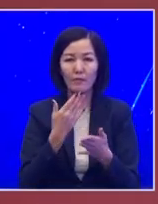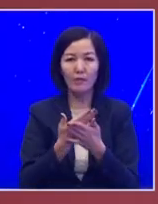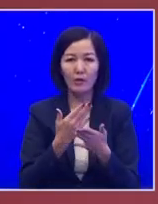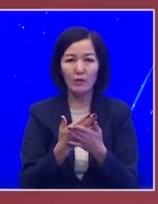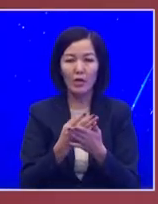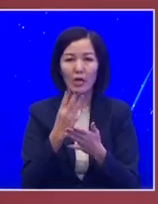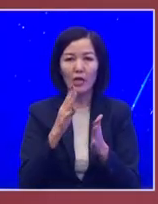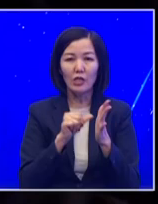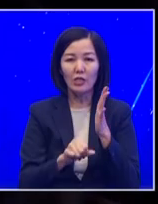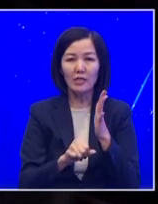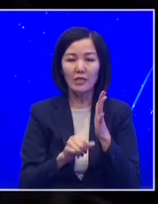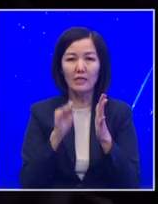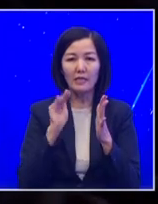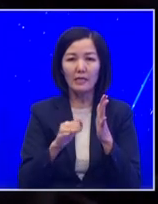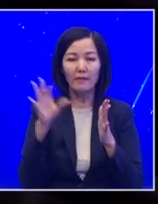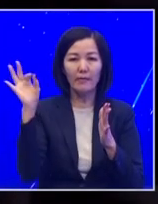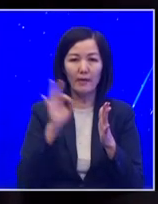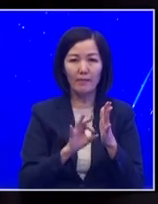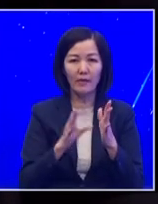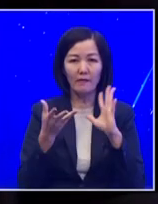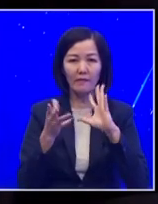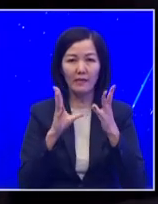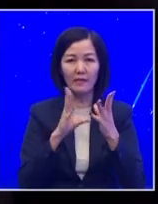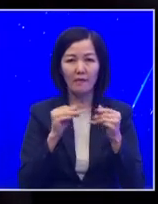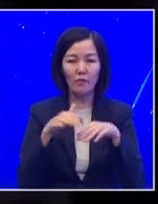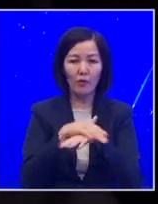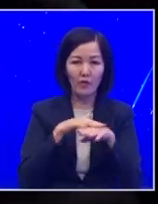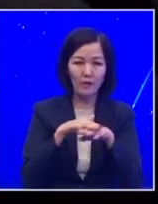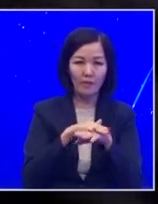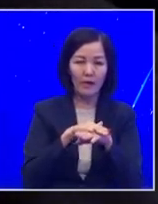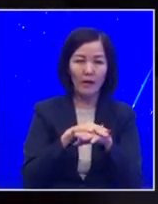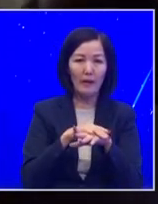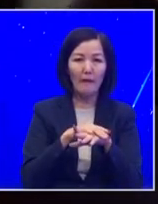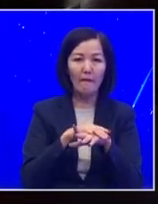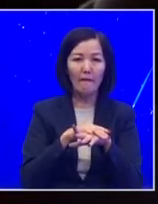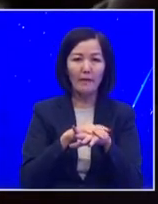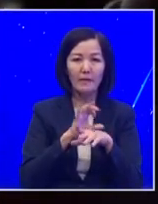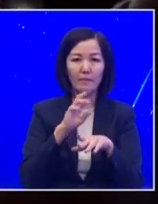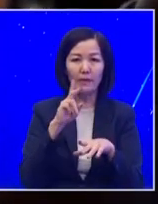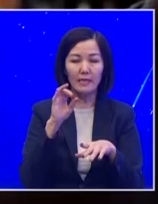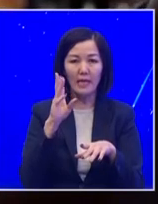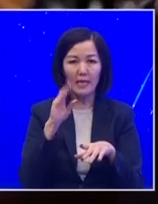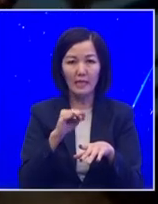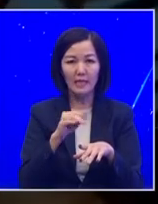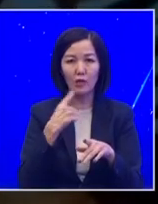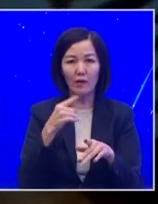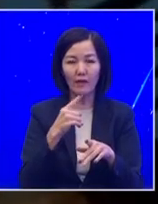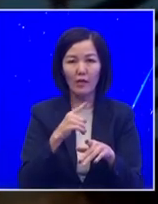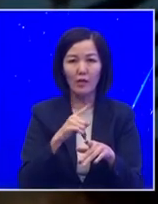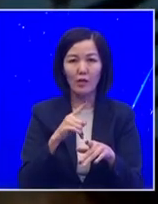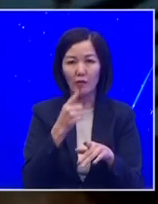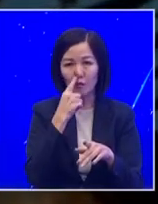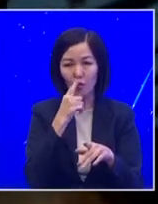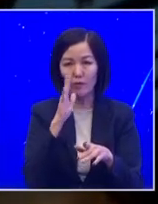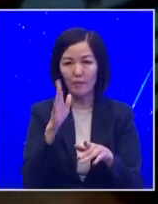более 65% всего глобального рынка криптовалют. Специалисты Morgan Stanley не исключают, что в